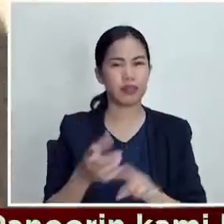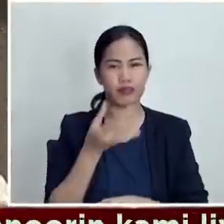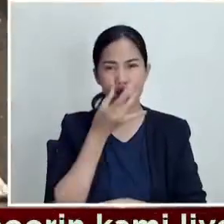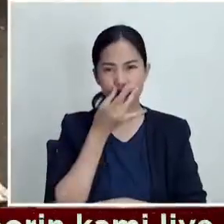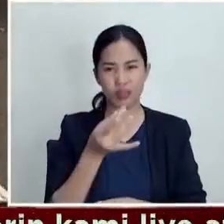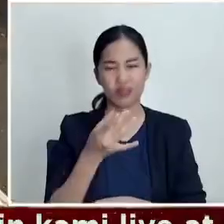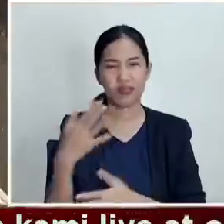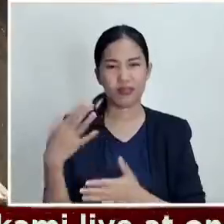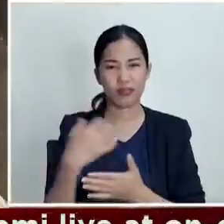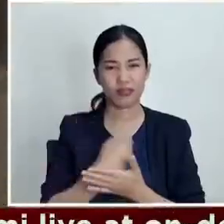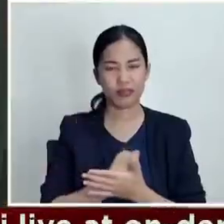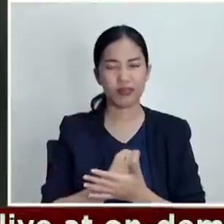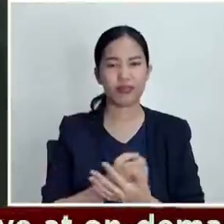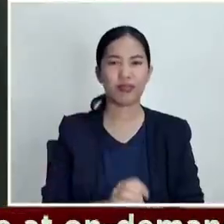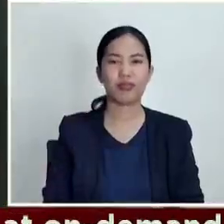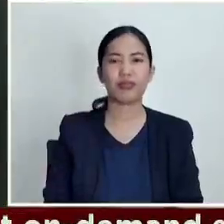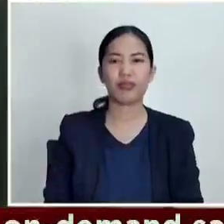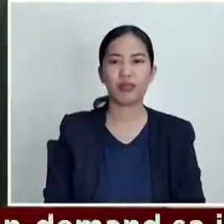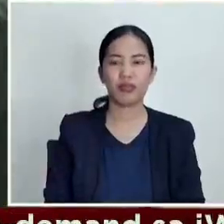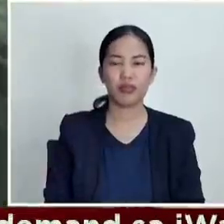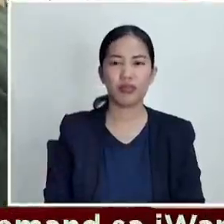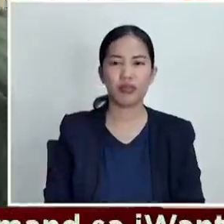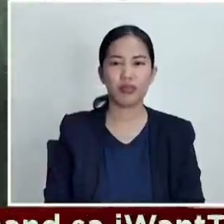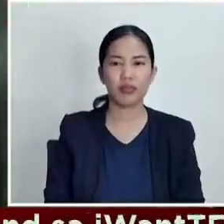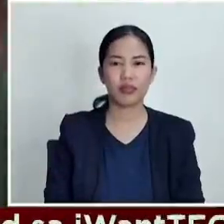niya. Tino,